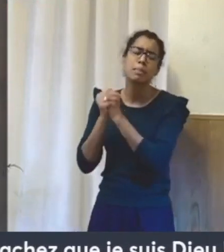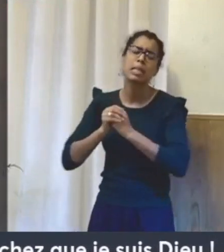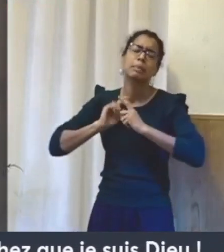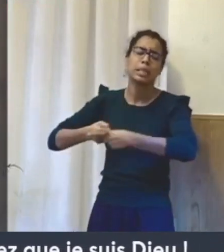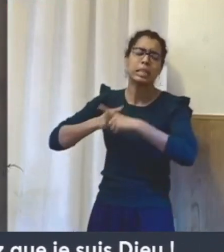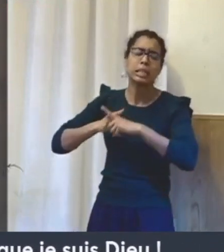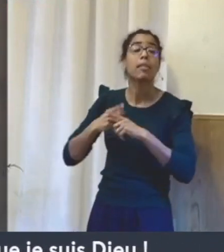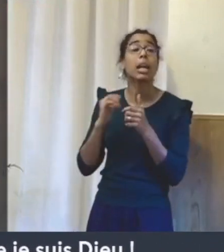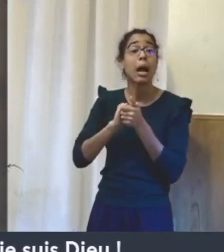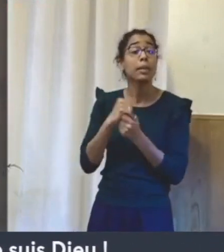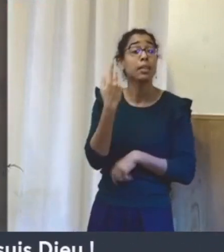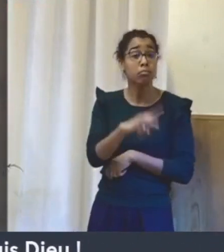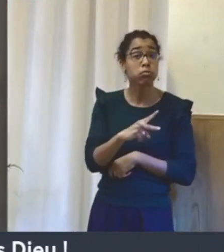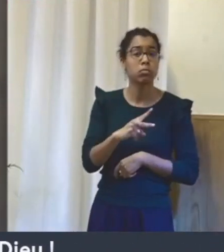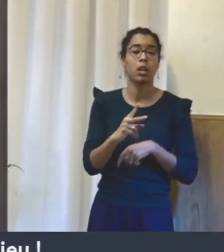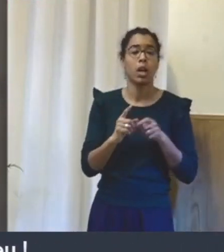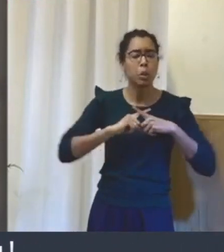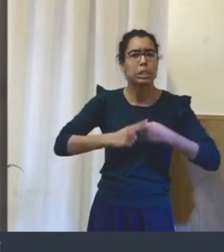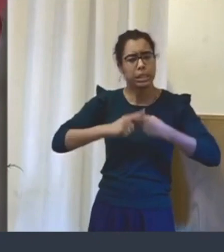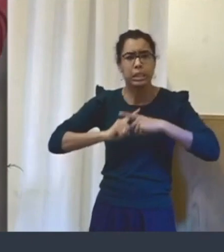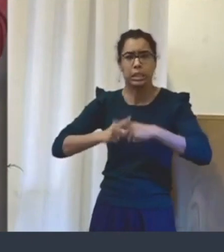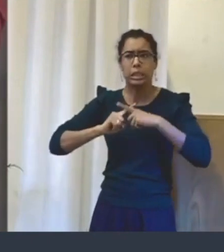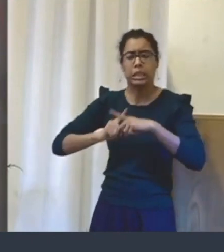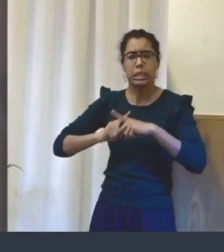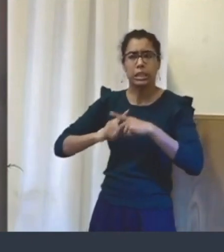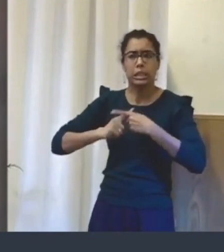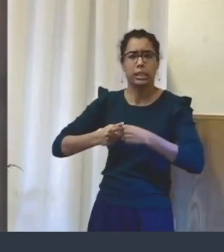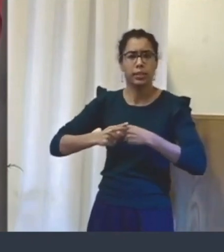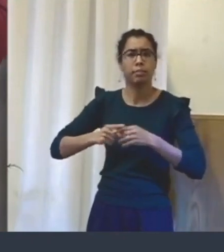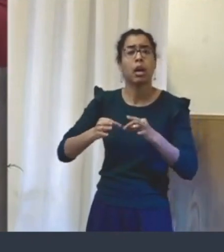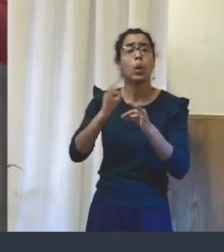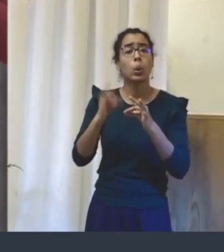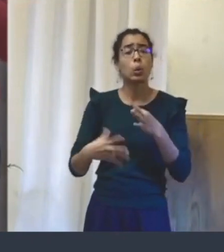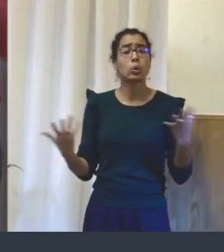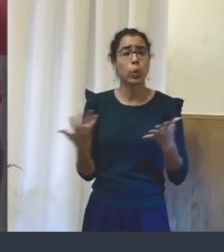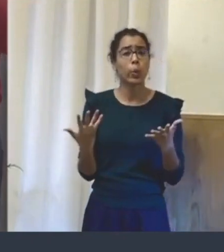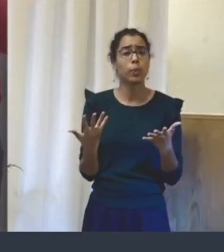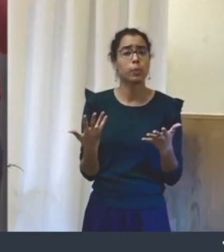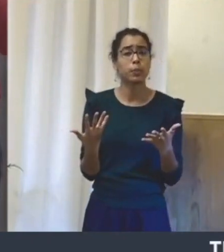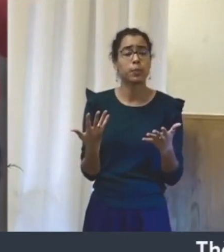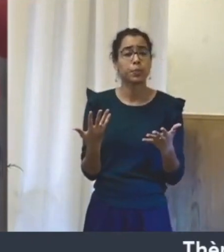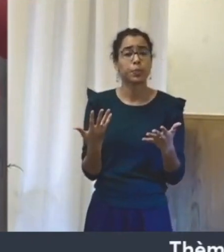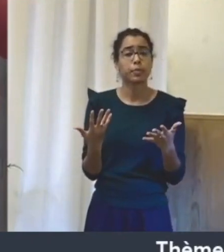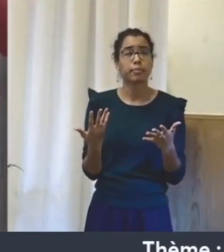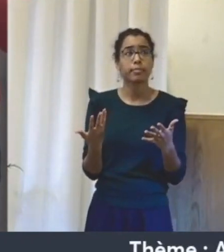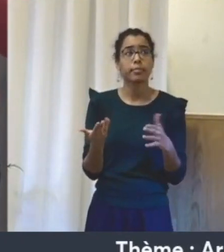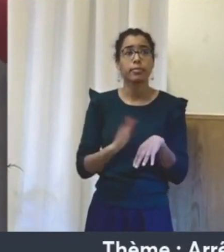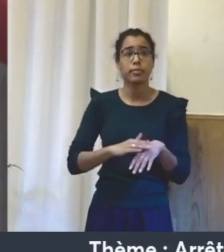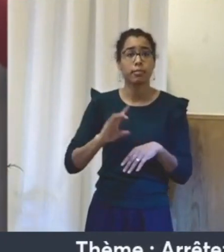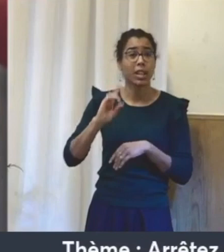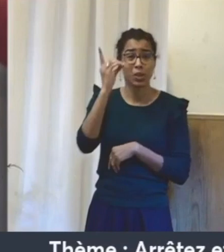plaidé avec ses amis pour arriver à la conclusion que Dieu